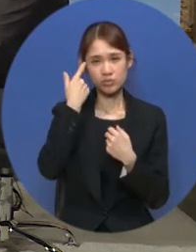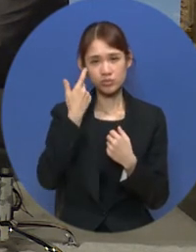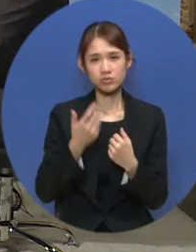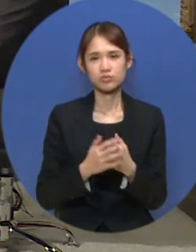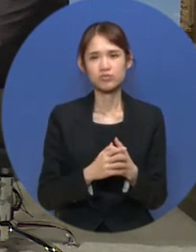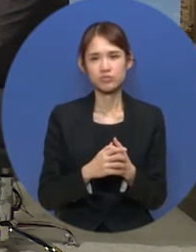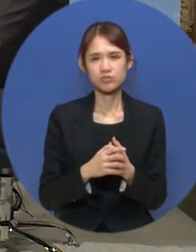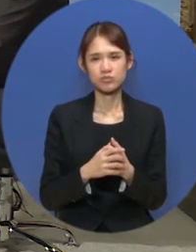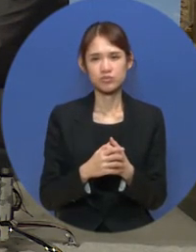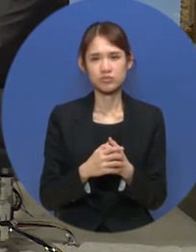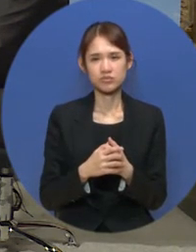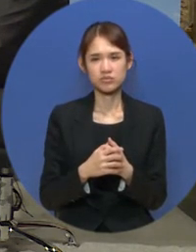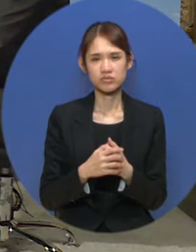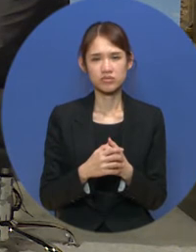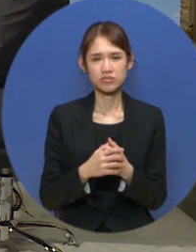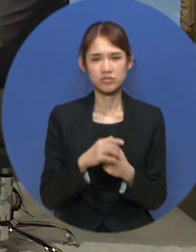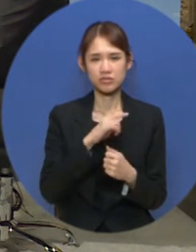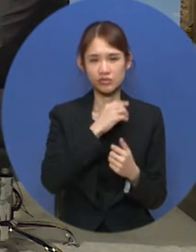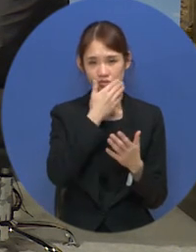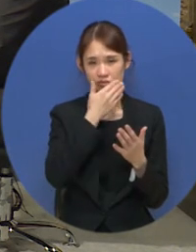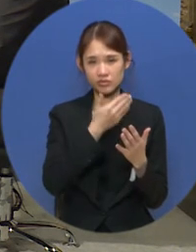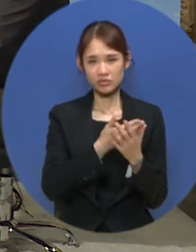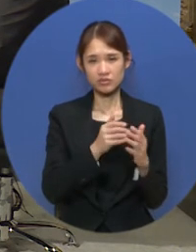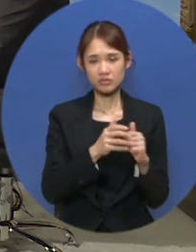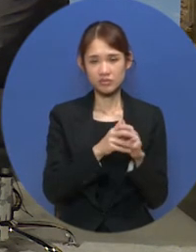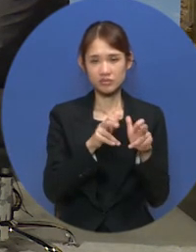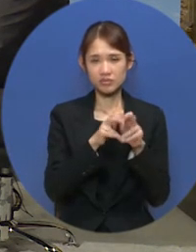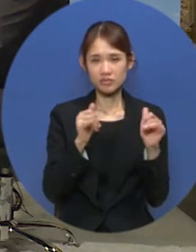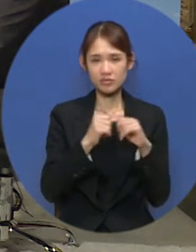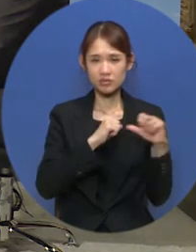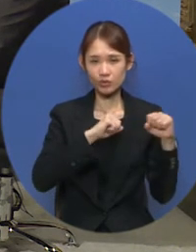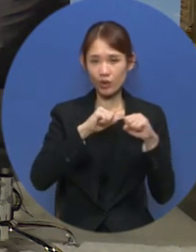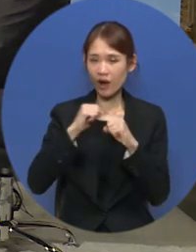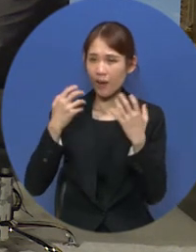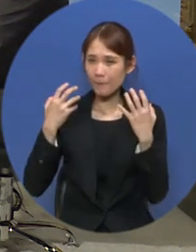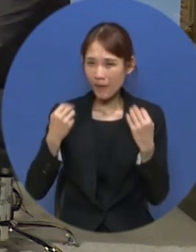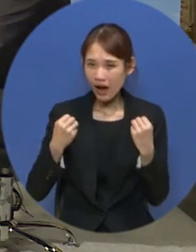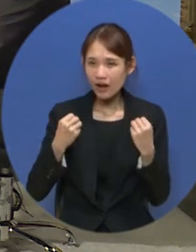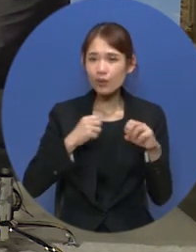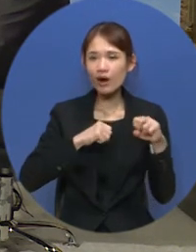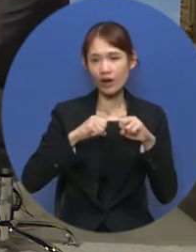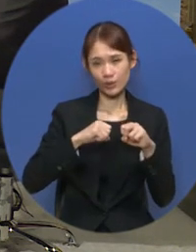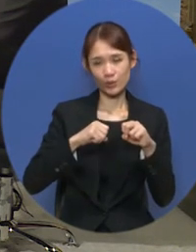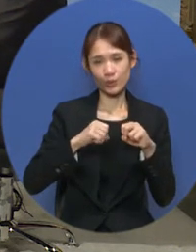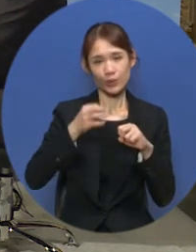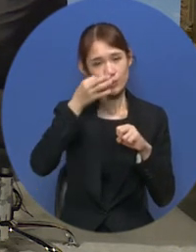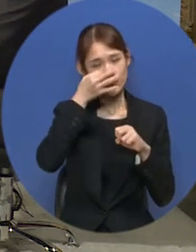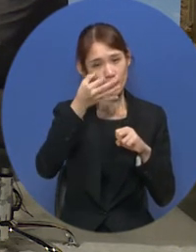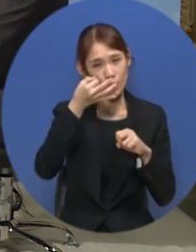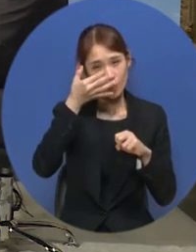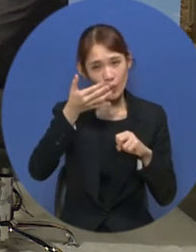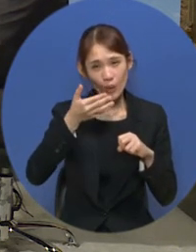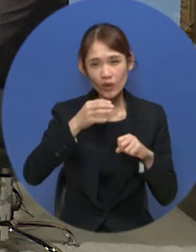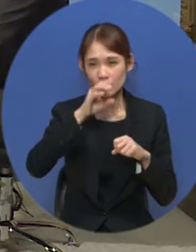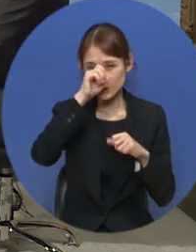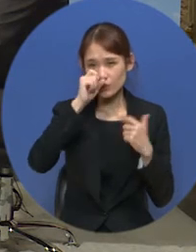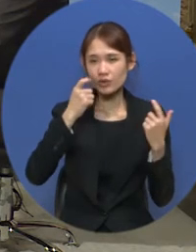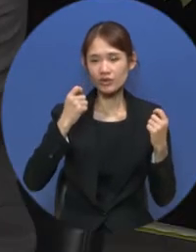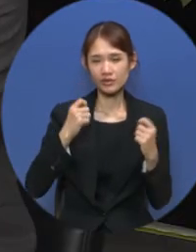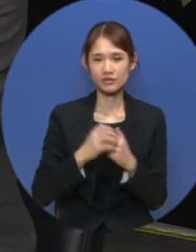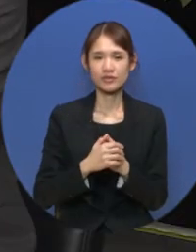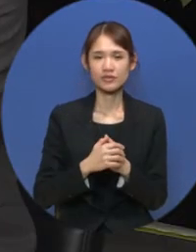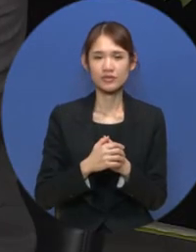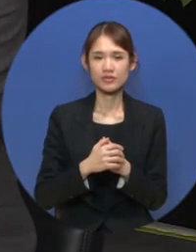수가 있을까요? 제일 중요한 건 장애인 당사자들이 많이 활동해서 그런 모습들을 좀 보여주면 참